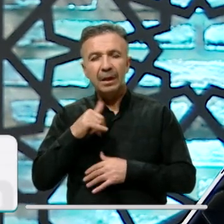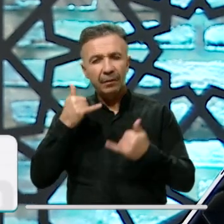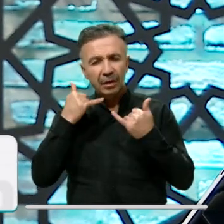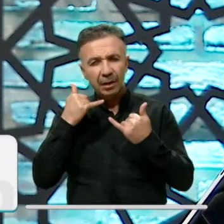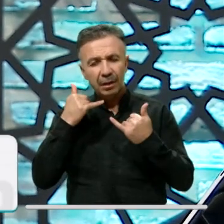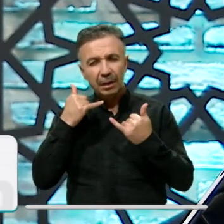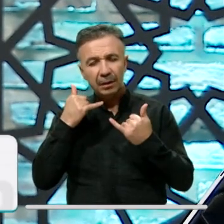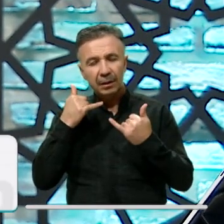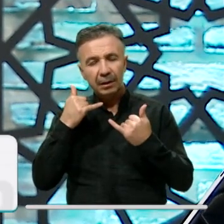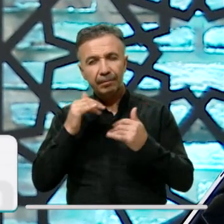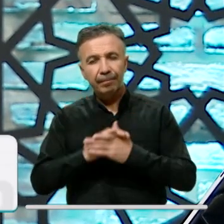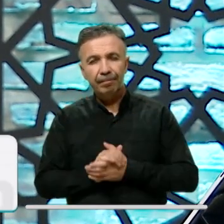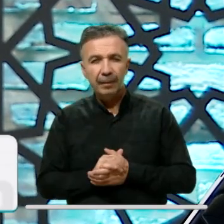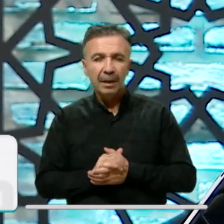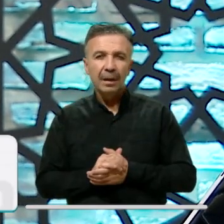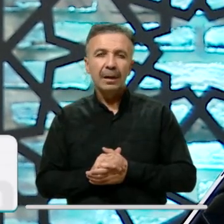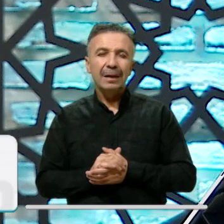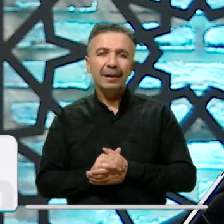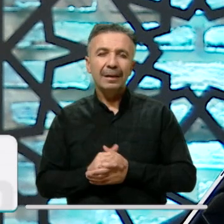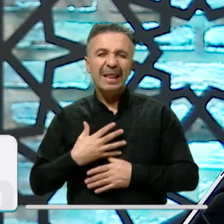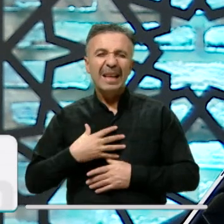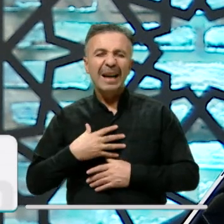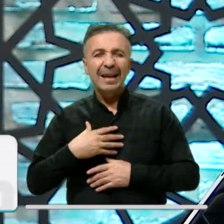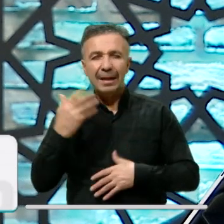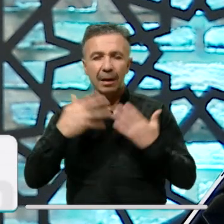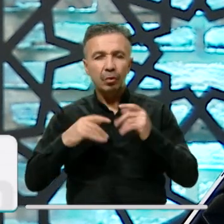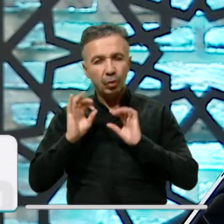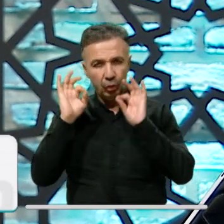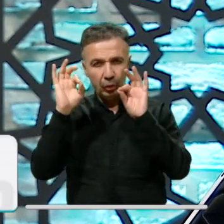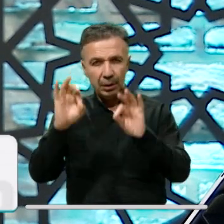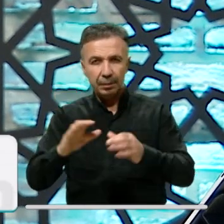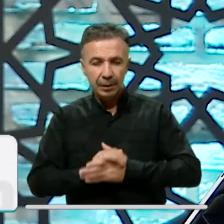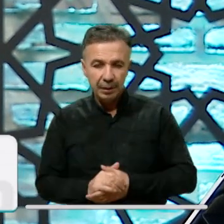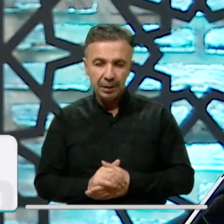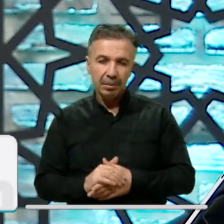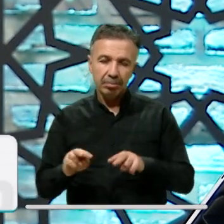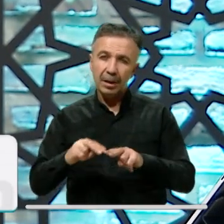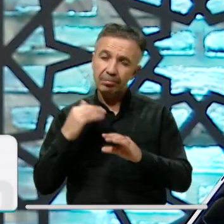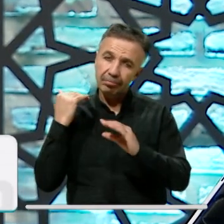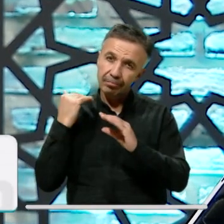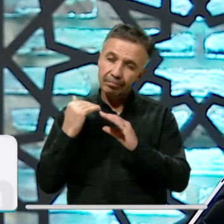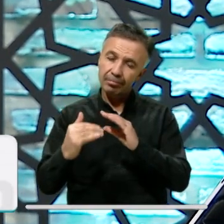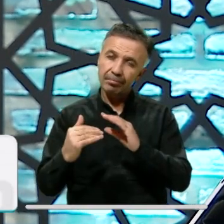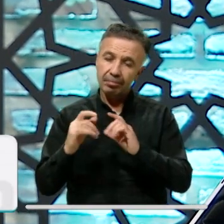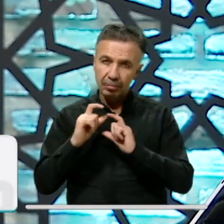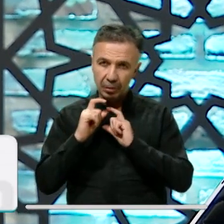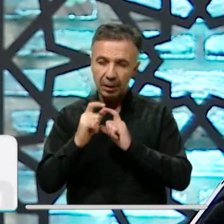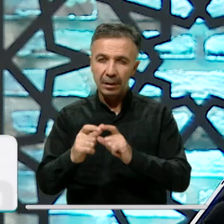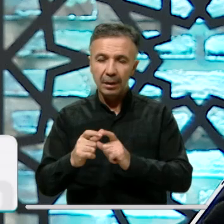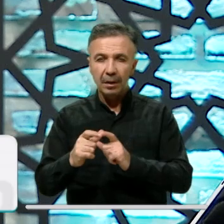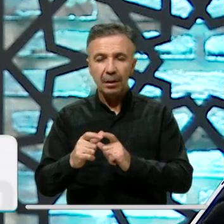294-4294 nolu telefon numarasını tuşlayarak Diyanet Televizyonu'na ulaşabilirsiniz. Mail üzerinden soru sormak isteyen